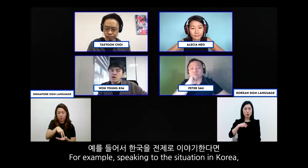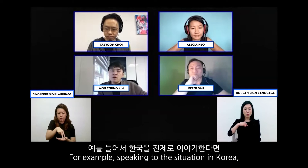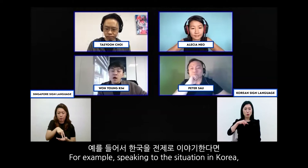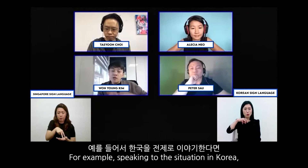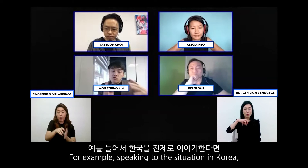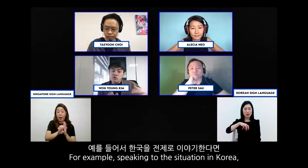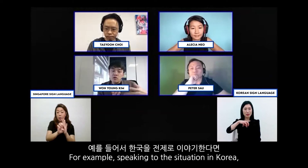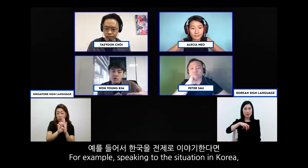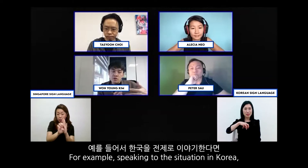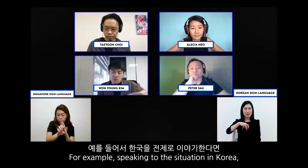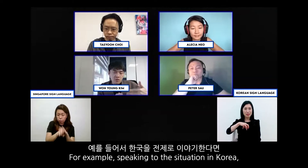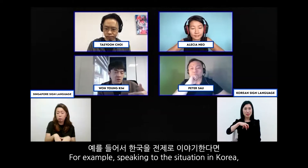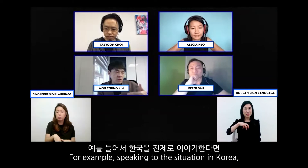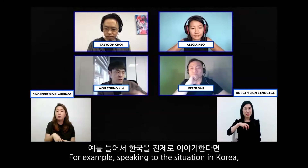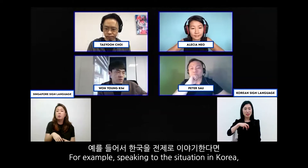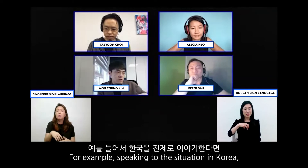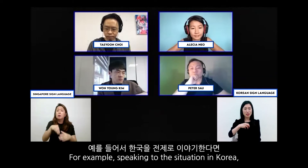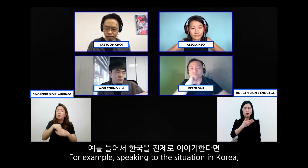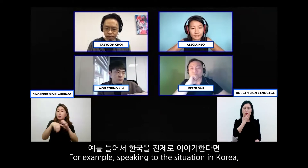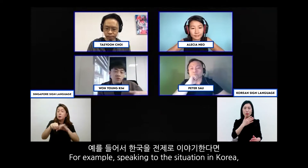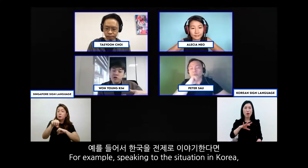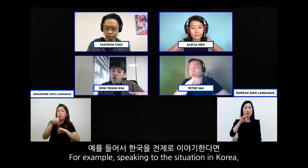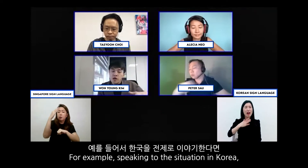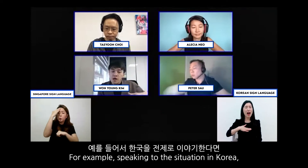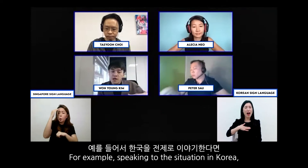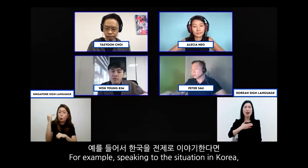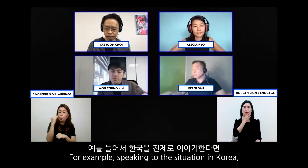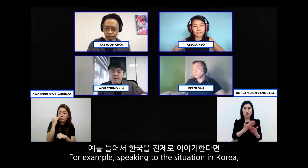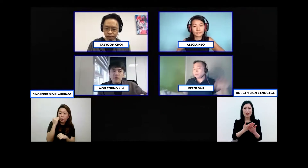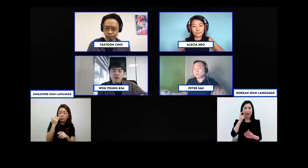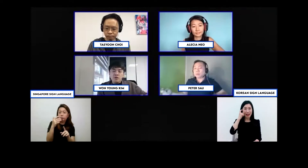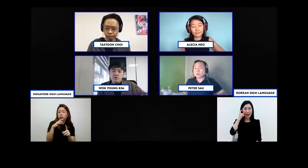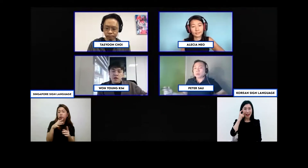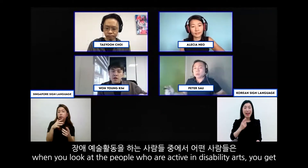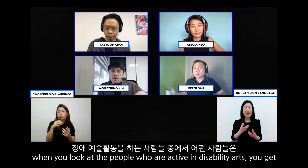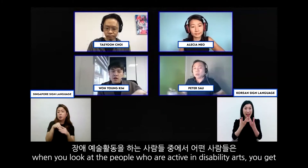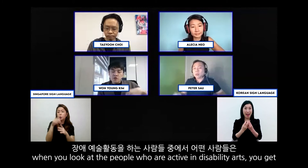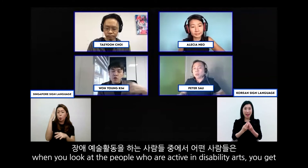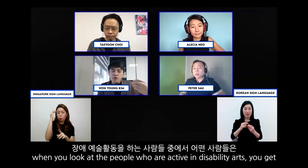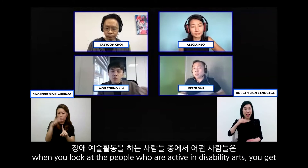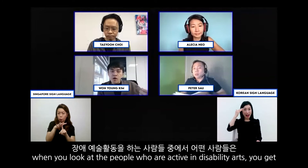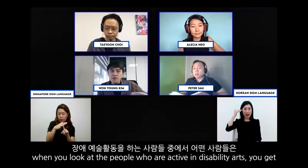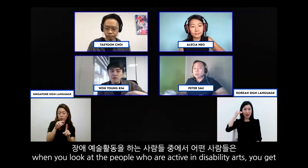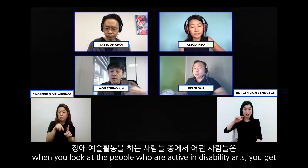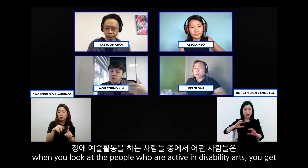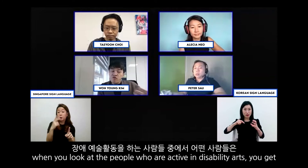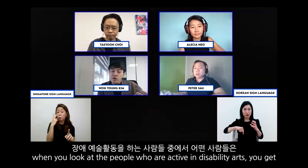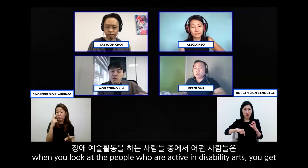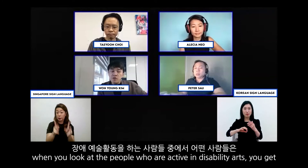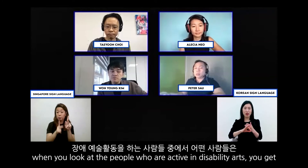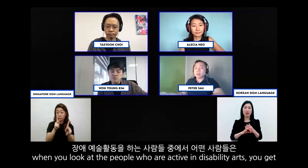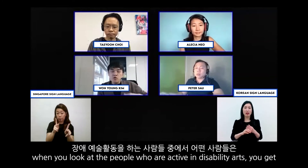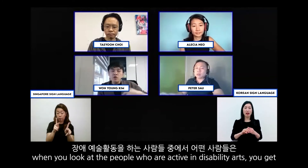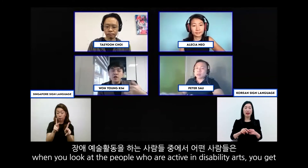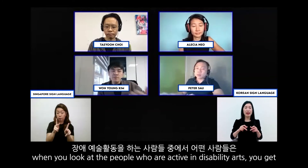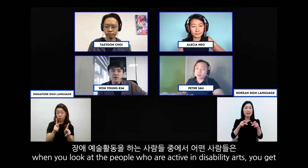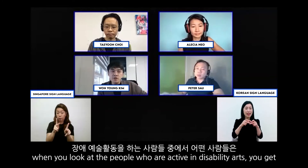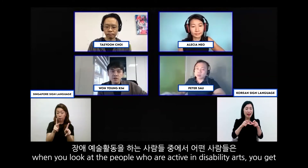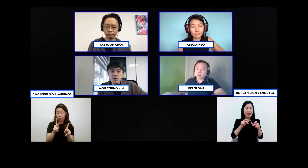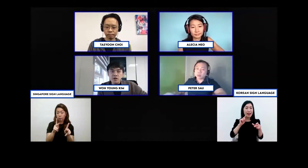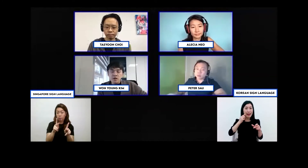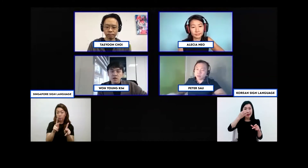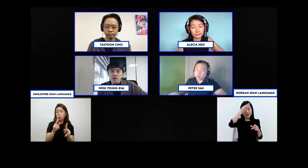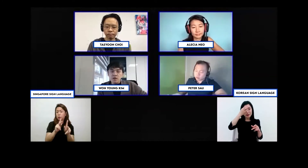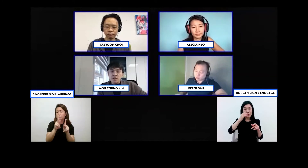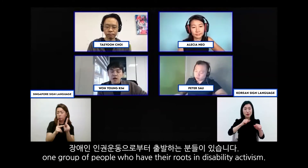들어서 한국을 전제로 이야기한다면 장애 예술 활동을 하는 사람들 중에서 어떤